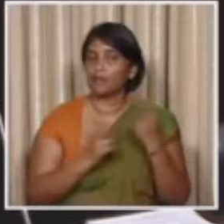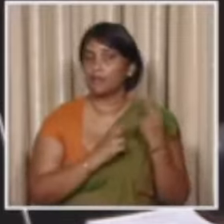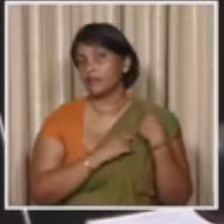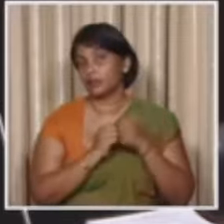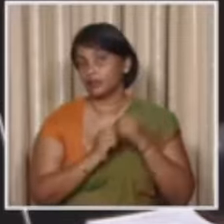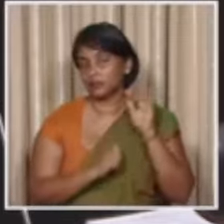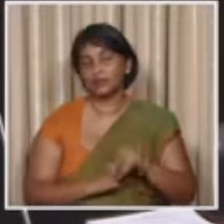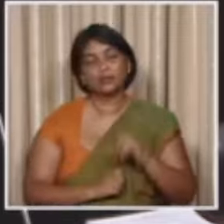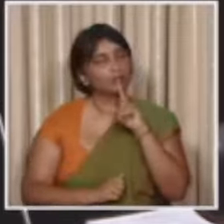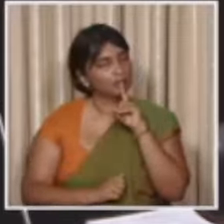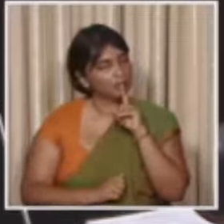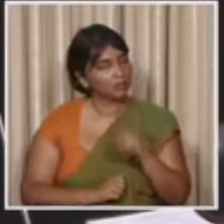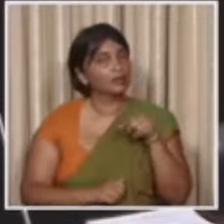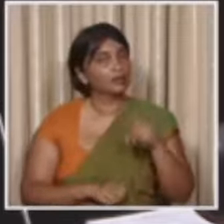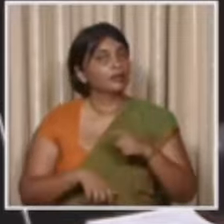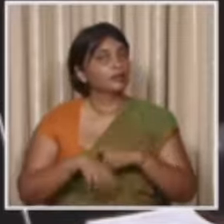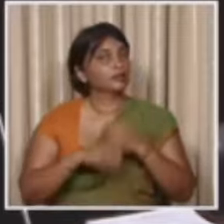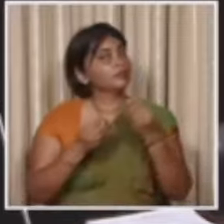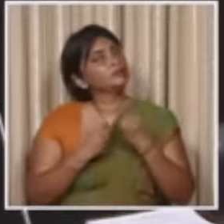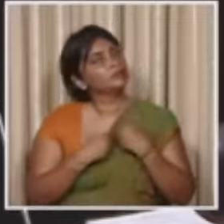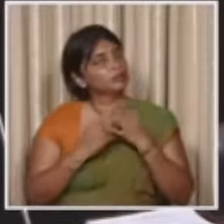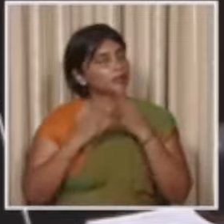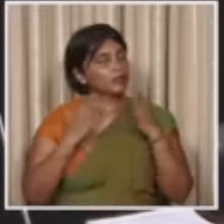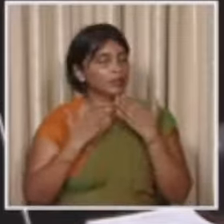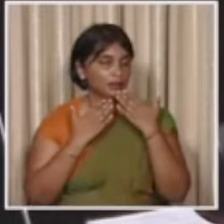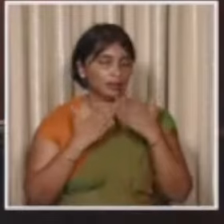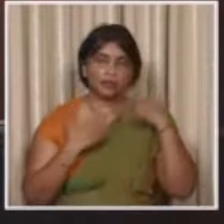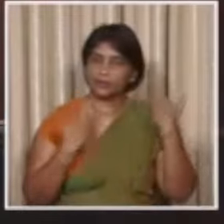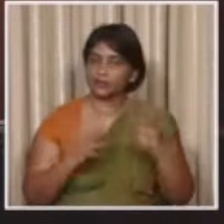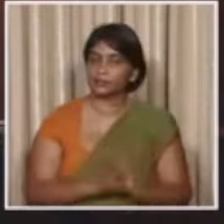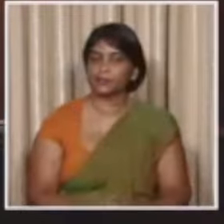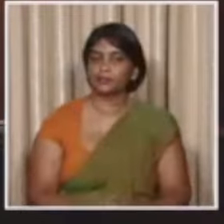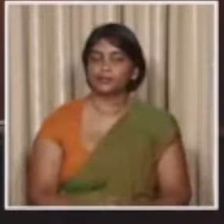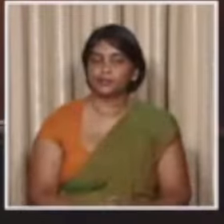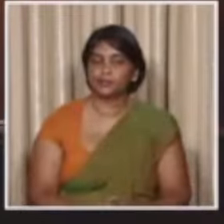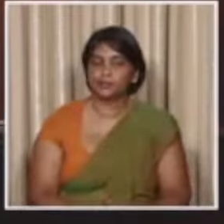තිබෙන බව ප්‍රකාශ කරමින් මේ අවස්ථාව ලබා දීම ගැන ස්තුතිවන්ත වෙමින් මම නිහඬව. බොහොම ස්තුතියි ගරු මන්තෝ.